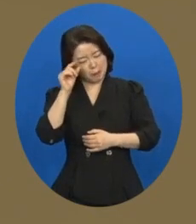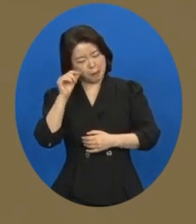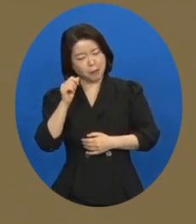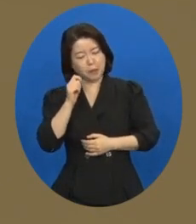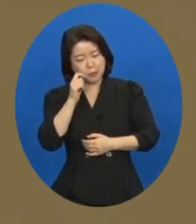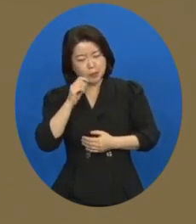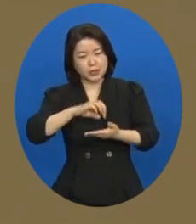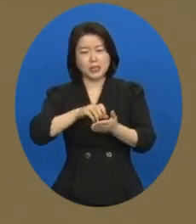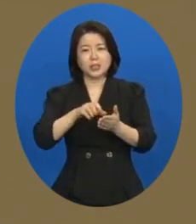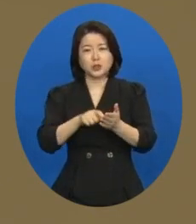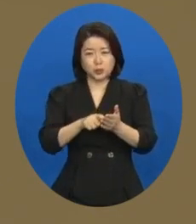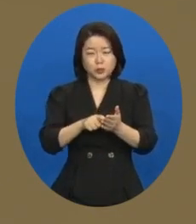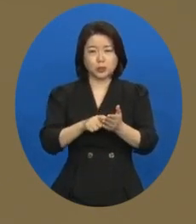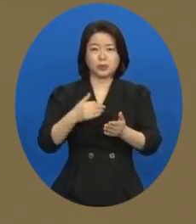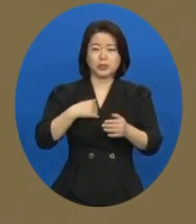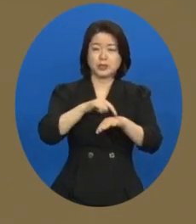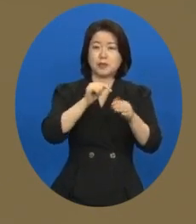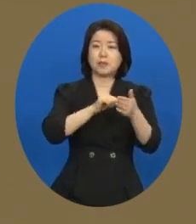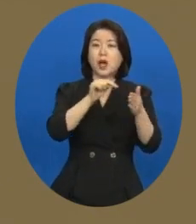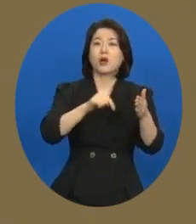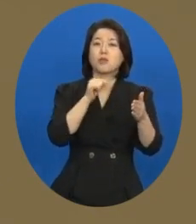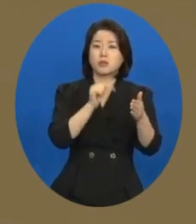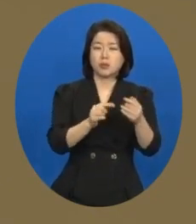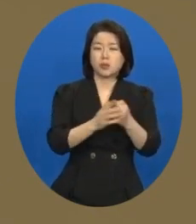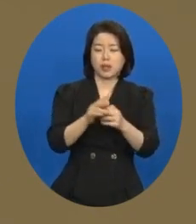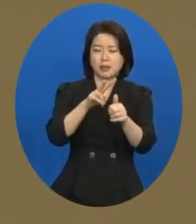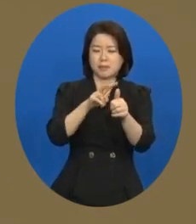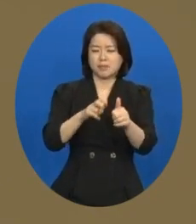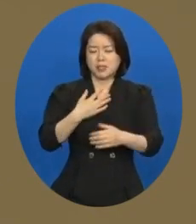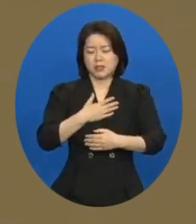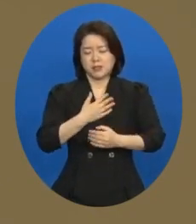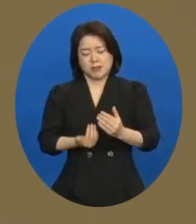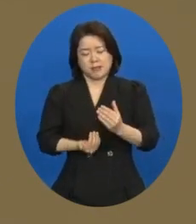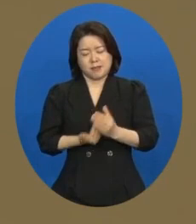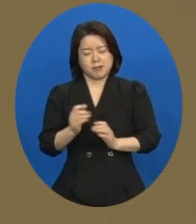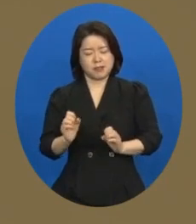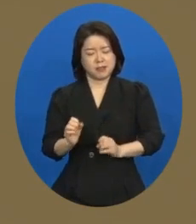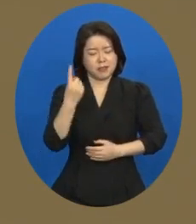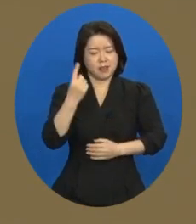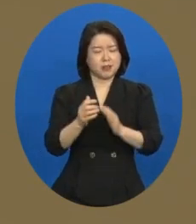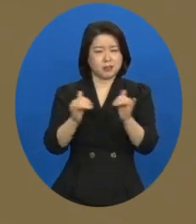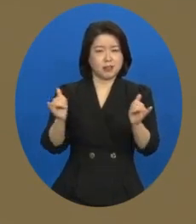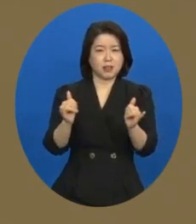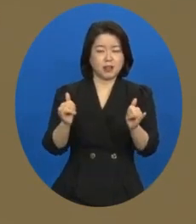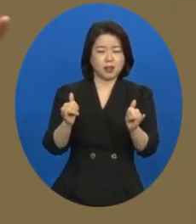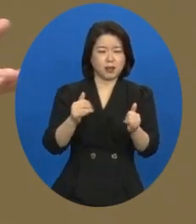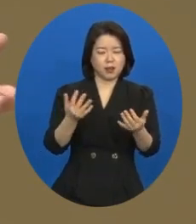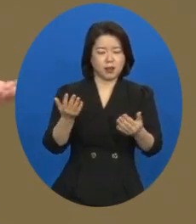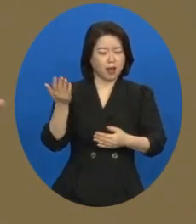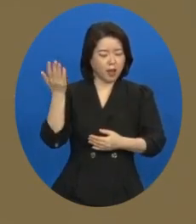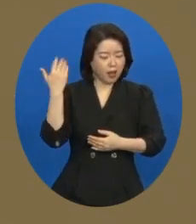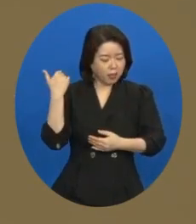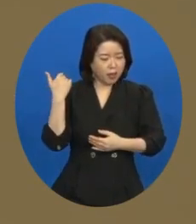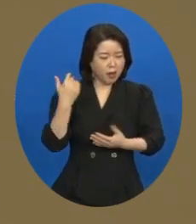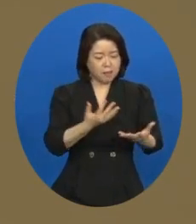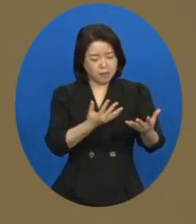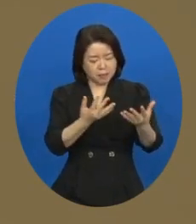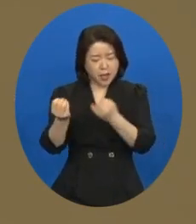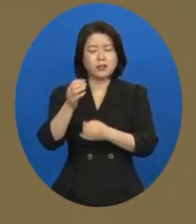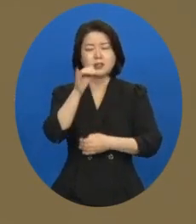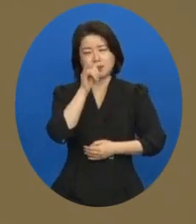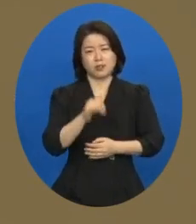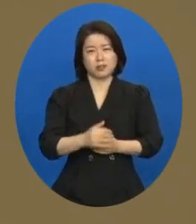할 정도로 제 마음속에 미운 감정을 일으키는 사람들이 그동안에 참 많이 있었습니다.